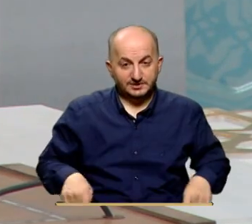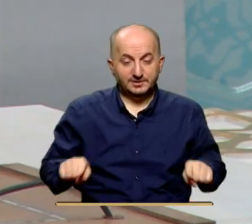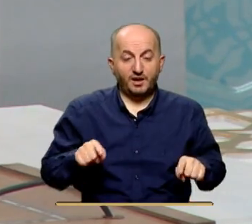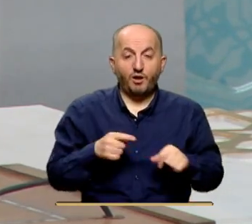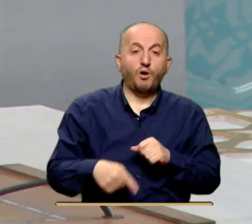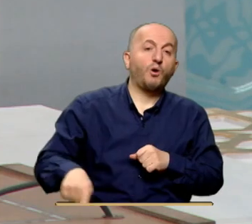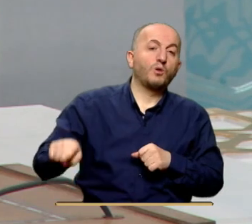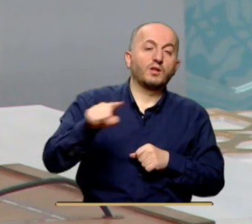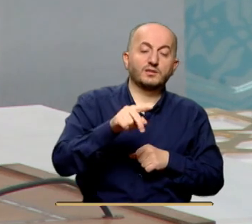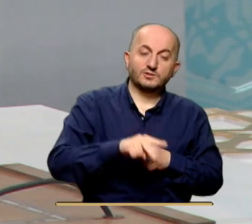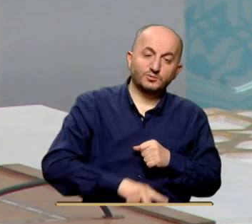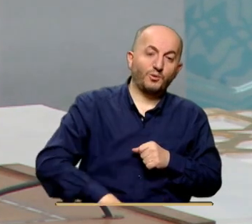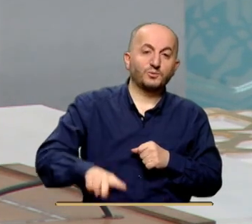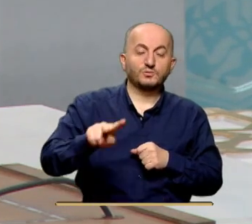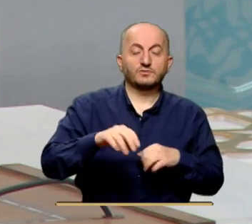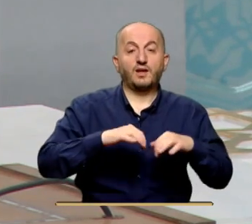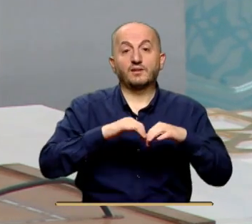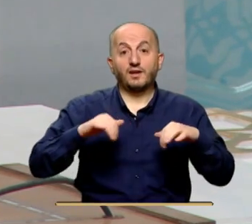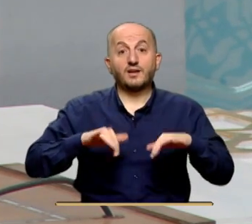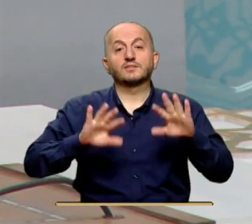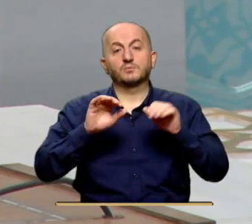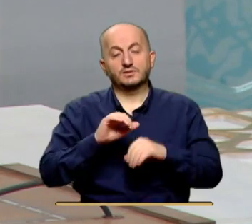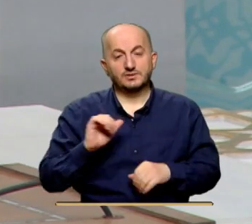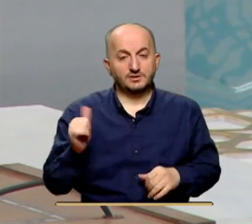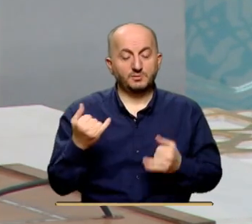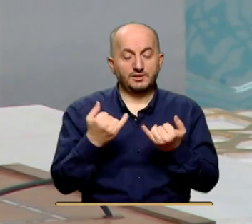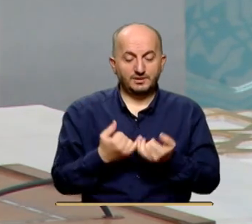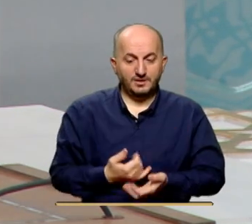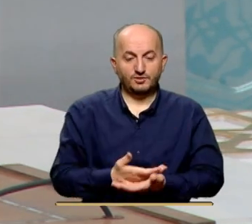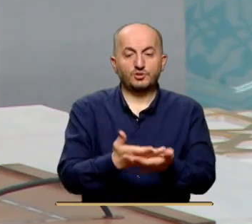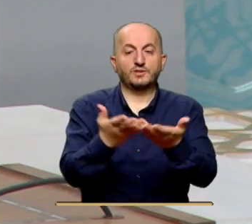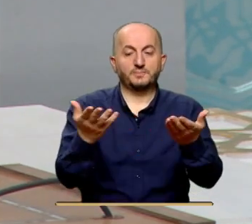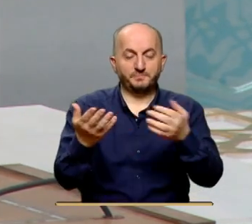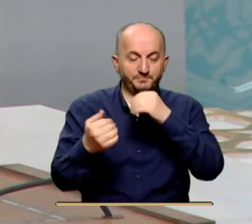onların yolundan ayırmasın kıymetli kardeşlerim.